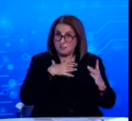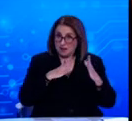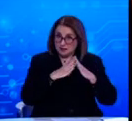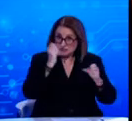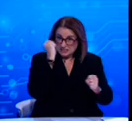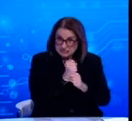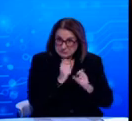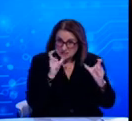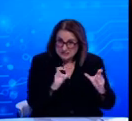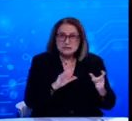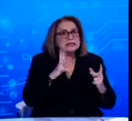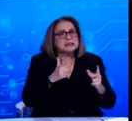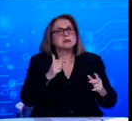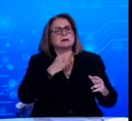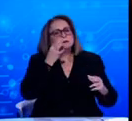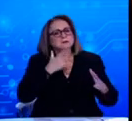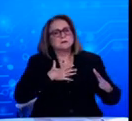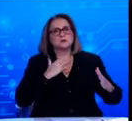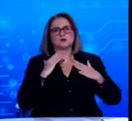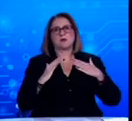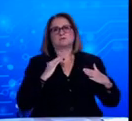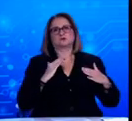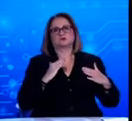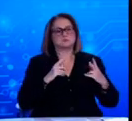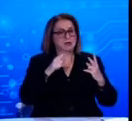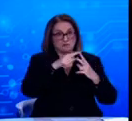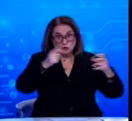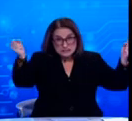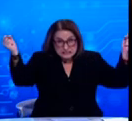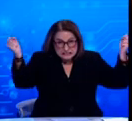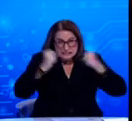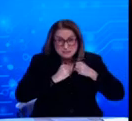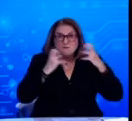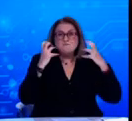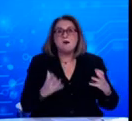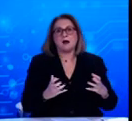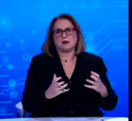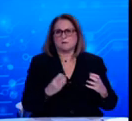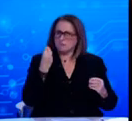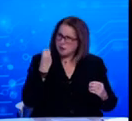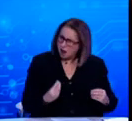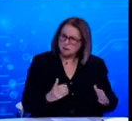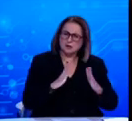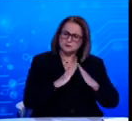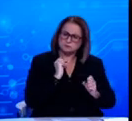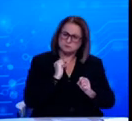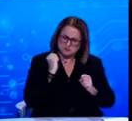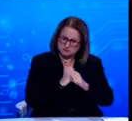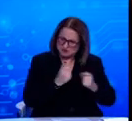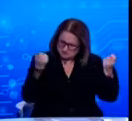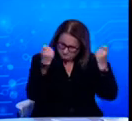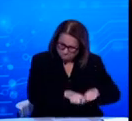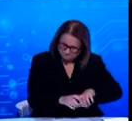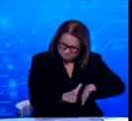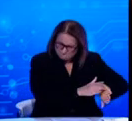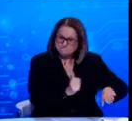της δεύτερης, έχουμε καθήκον να επιλέξουμε την πρώτη. Χωρίς πολλά λόγια, αλλά με λίγες πράξεις,